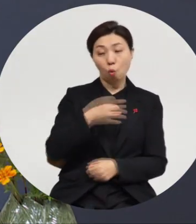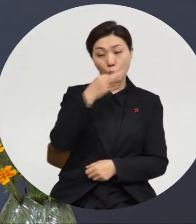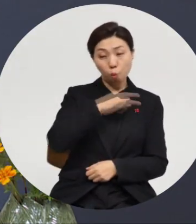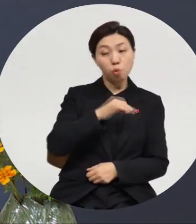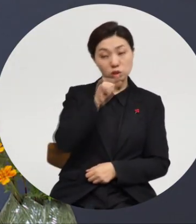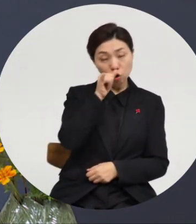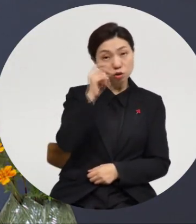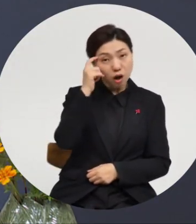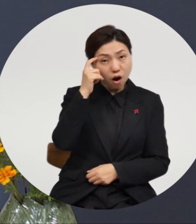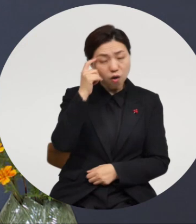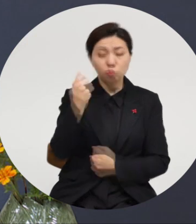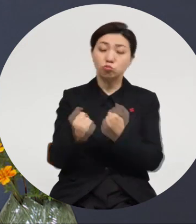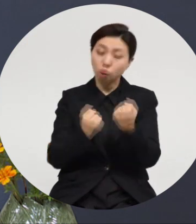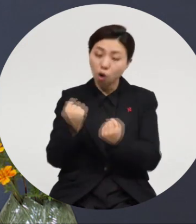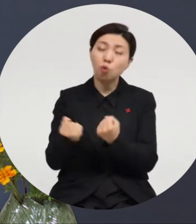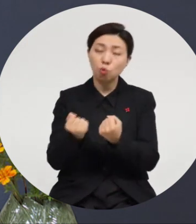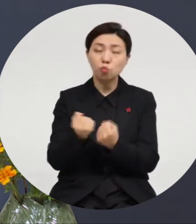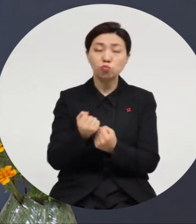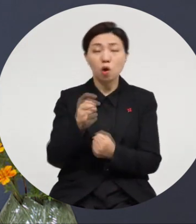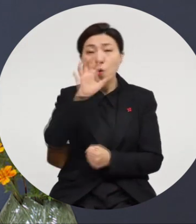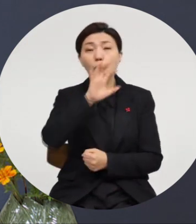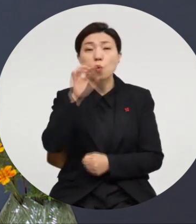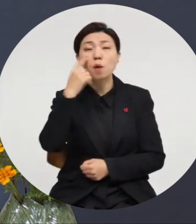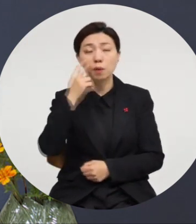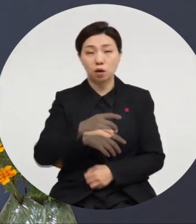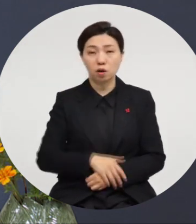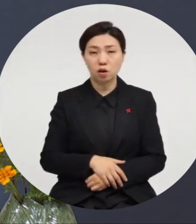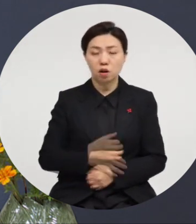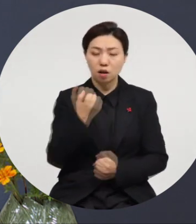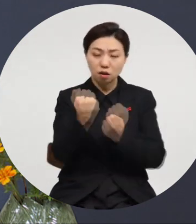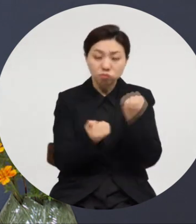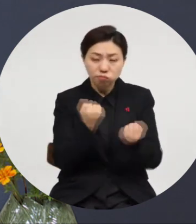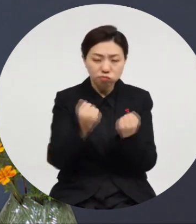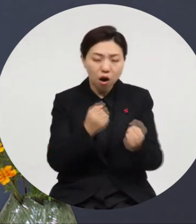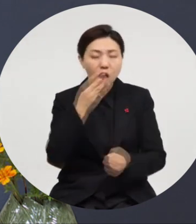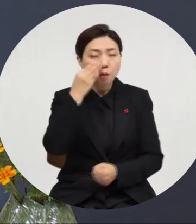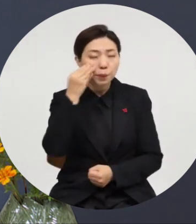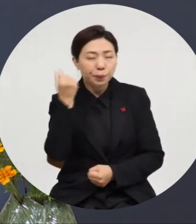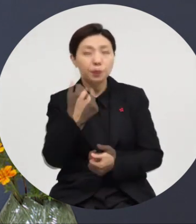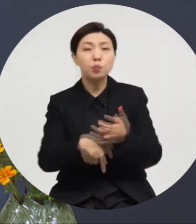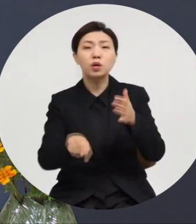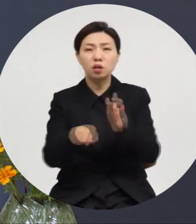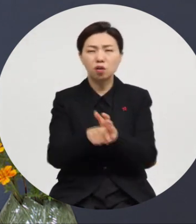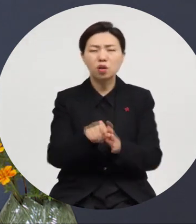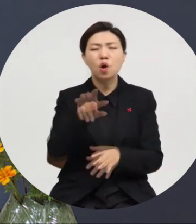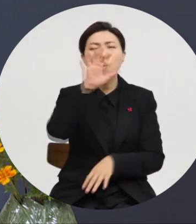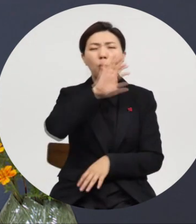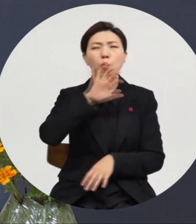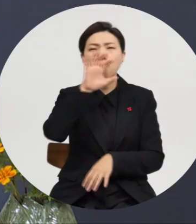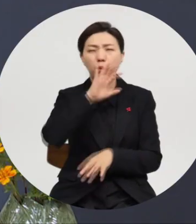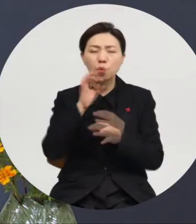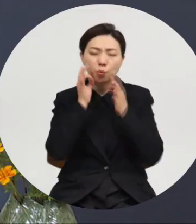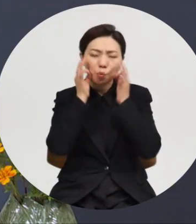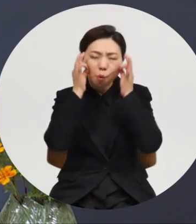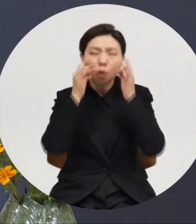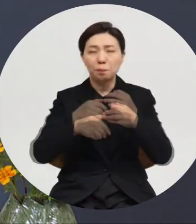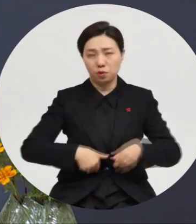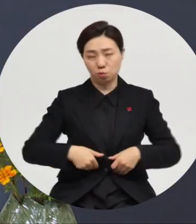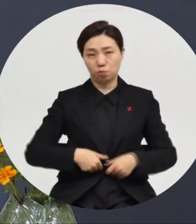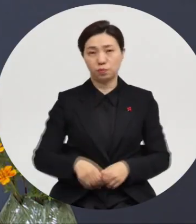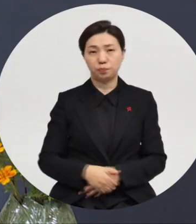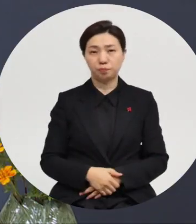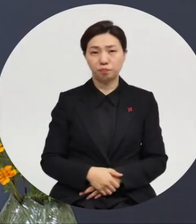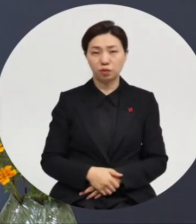자기가 유용하다고 생각하면 자전거를 타면 되는 거예요. 그 유용하게 타는 데까지는 약간의 노력이